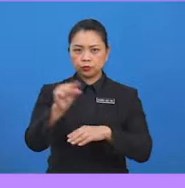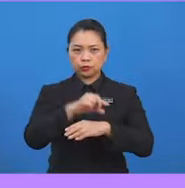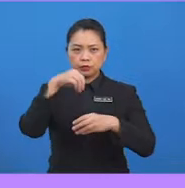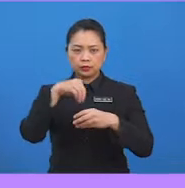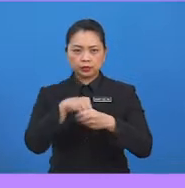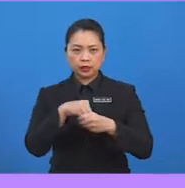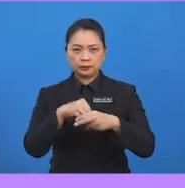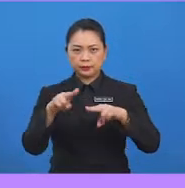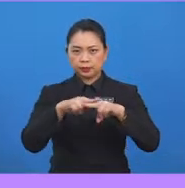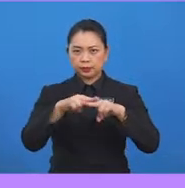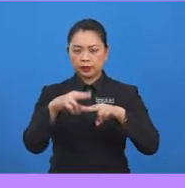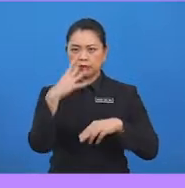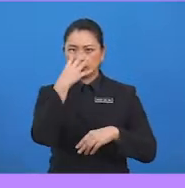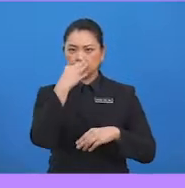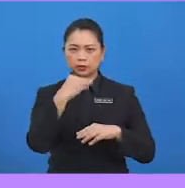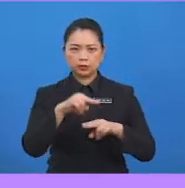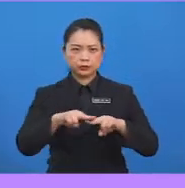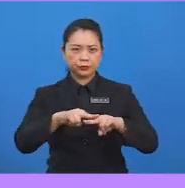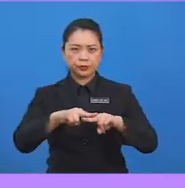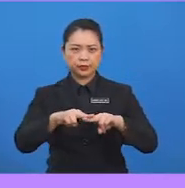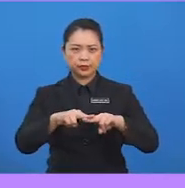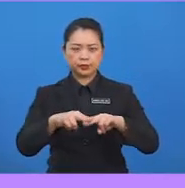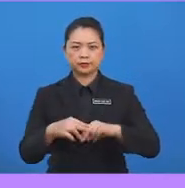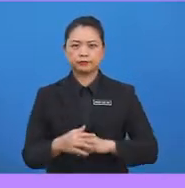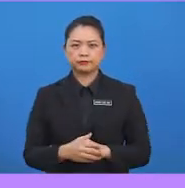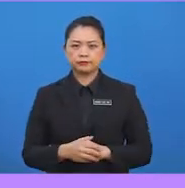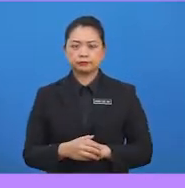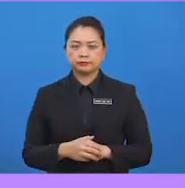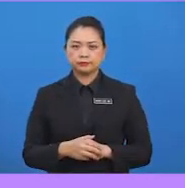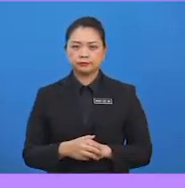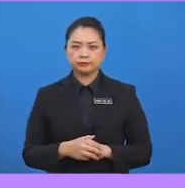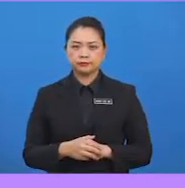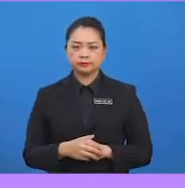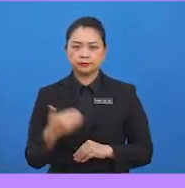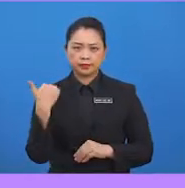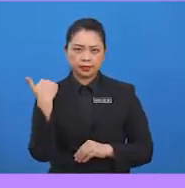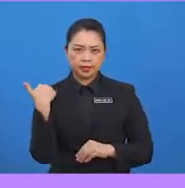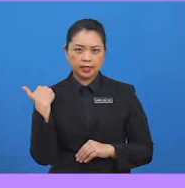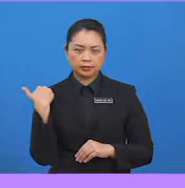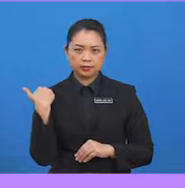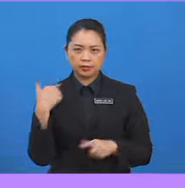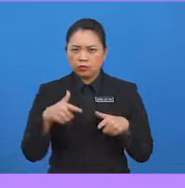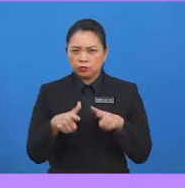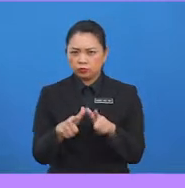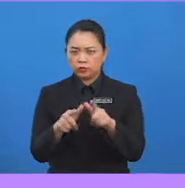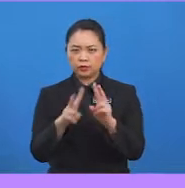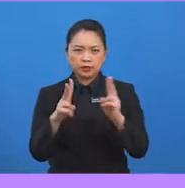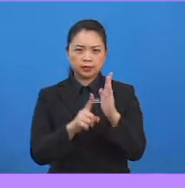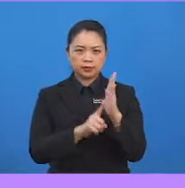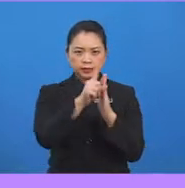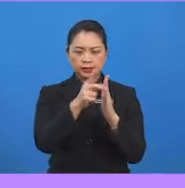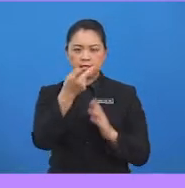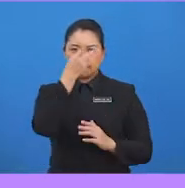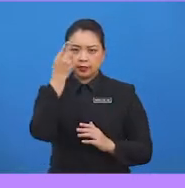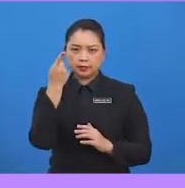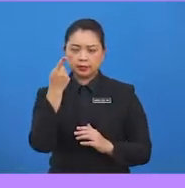operasi kereta api peluru, di mana kereta api peluru ini mempunyai hal laju yang sangat tinggi